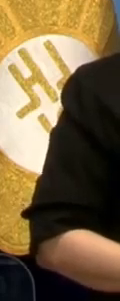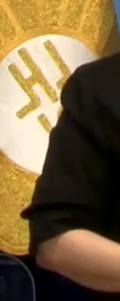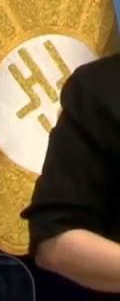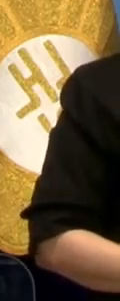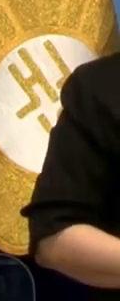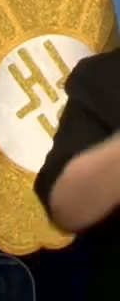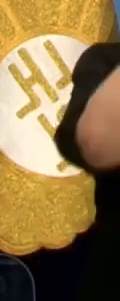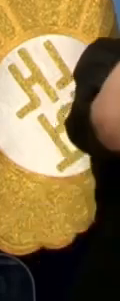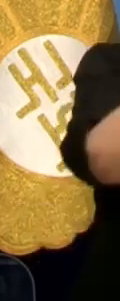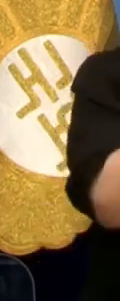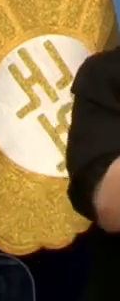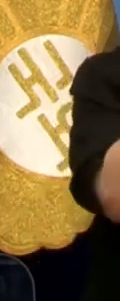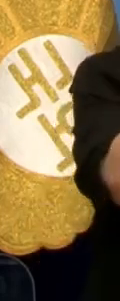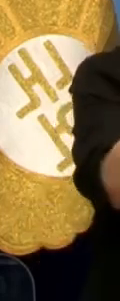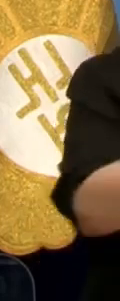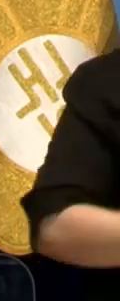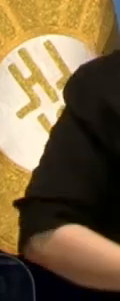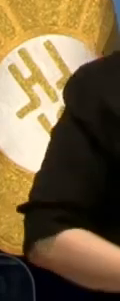마지막으로